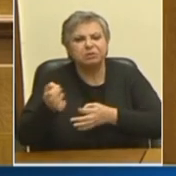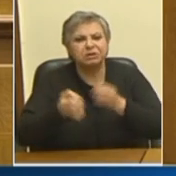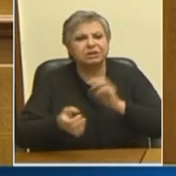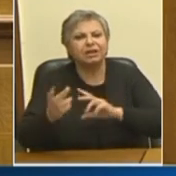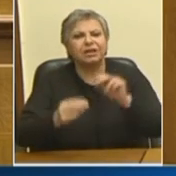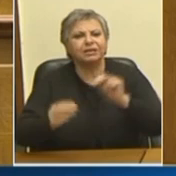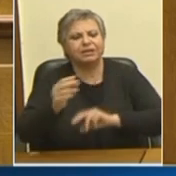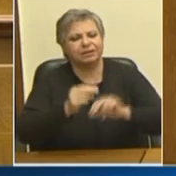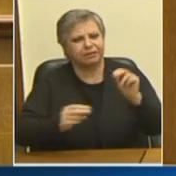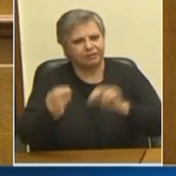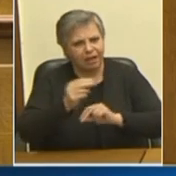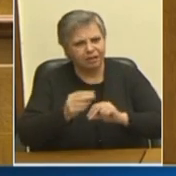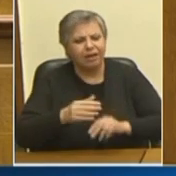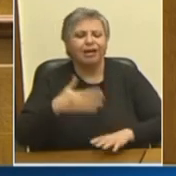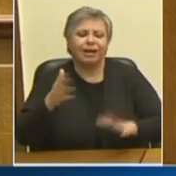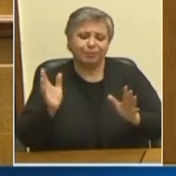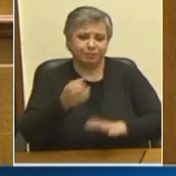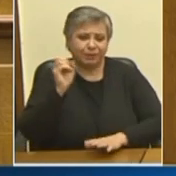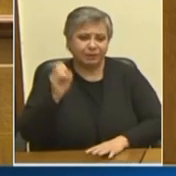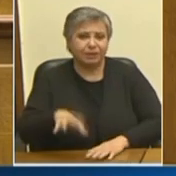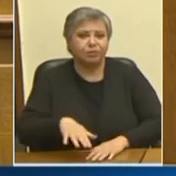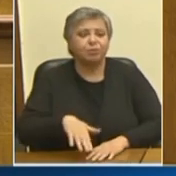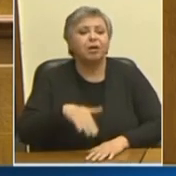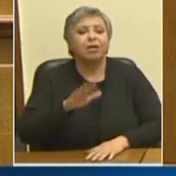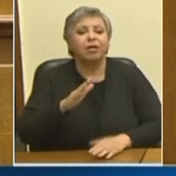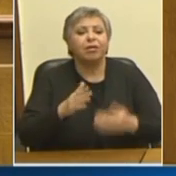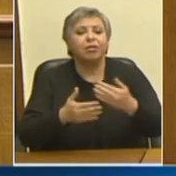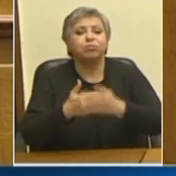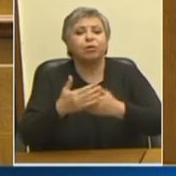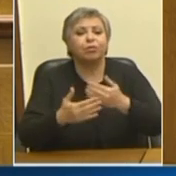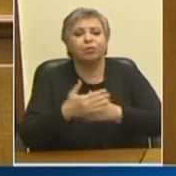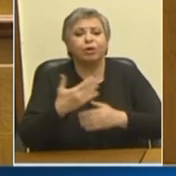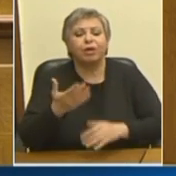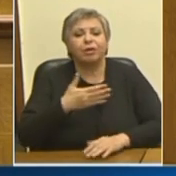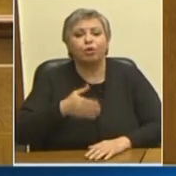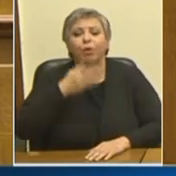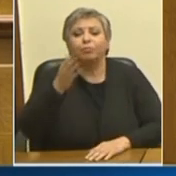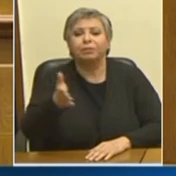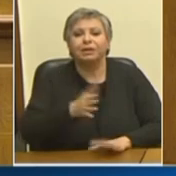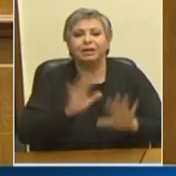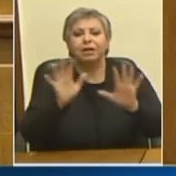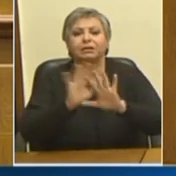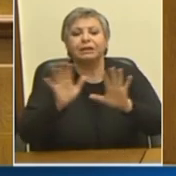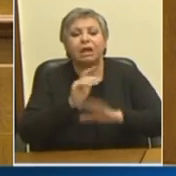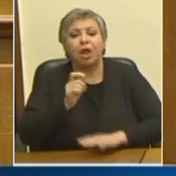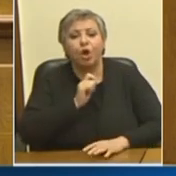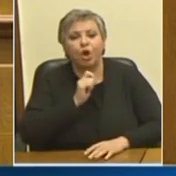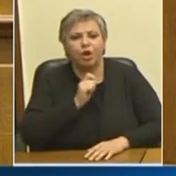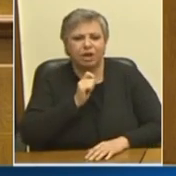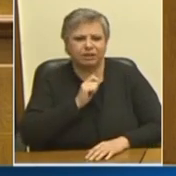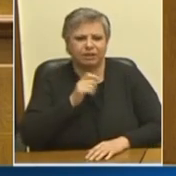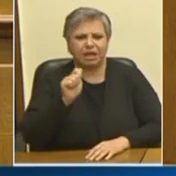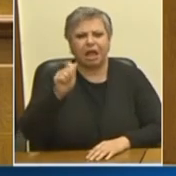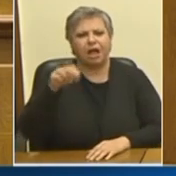Τέλος πάντων, το τίμιο είναι, ευγαίνανε ένα πρωί στον Παπαδάκη ένας-ένας και έλεγε παρετούμαστε. Τι θα πει ένας-ένας